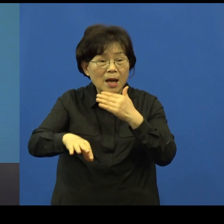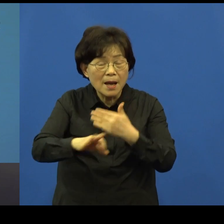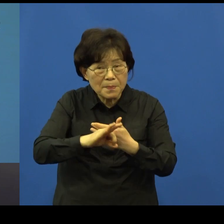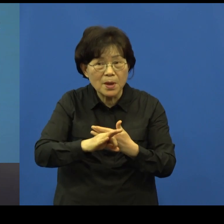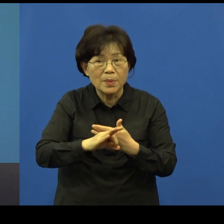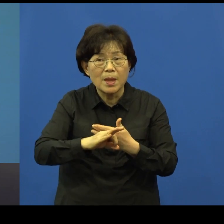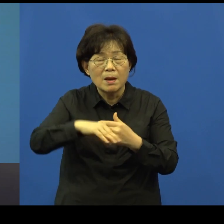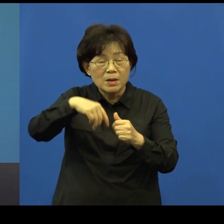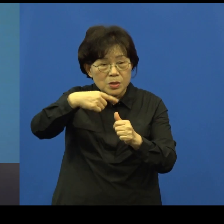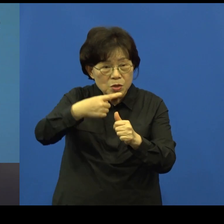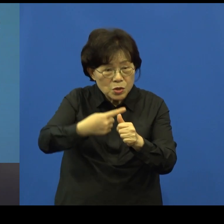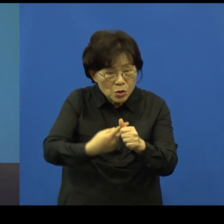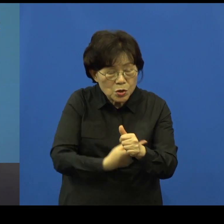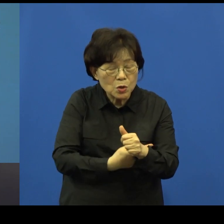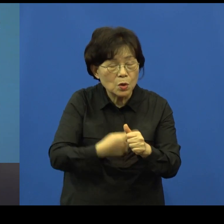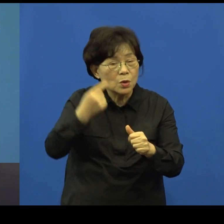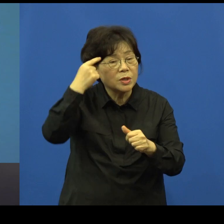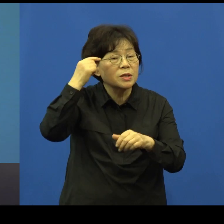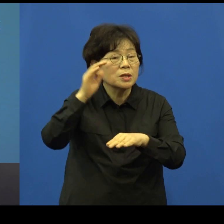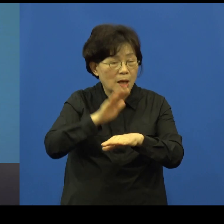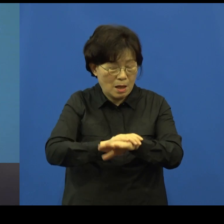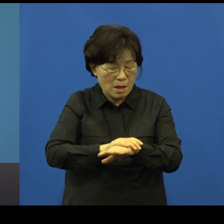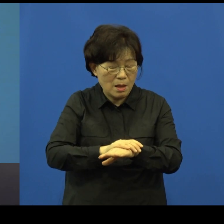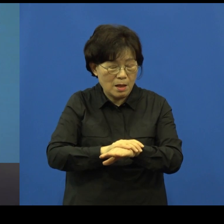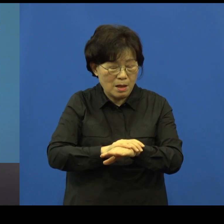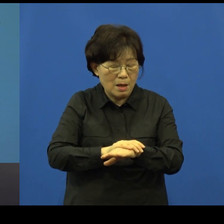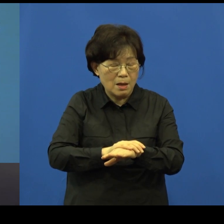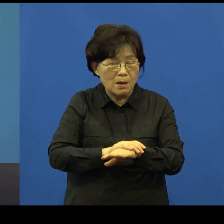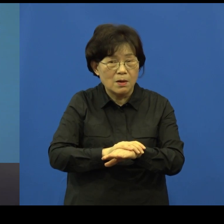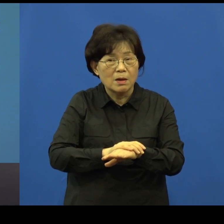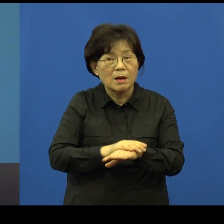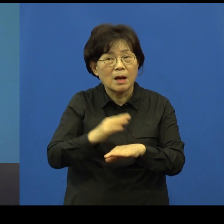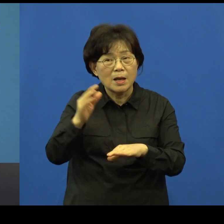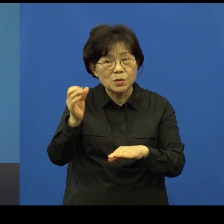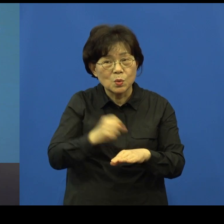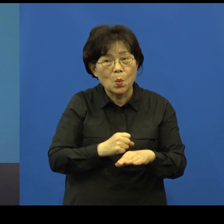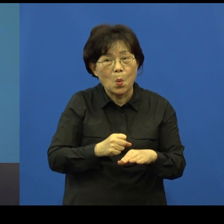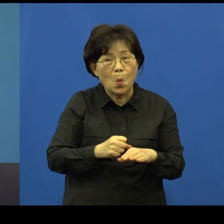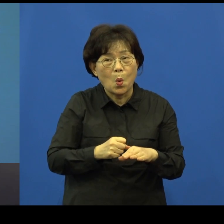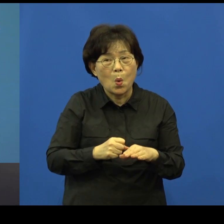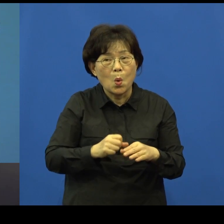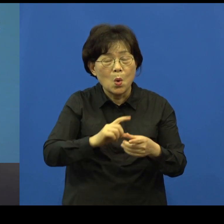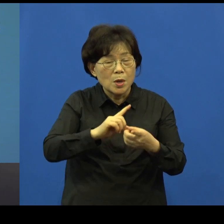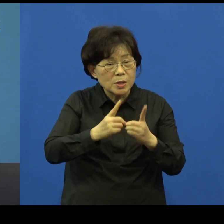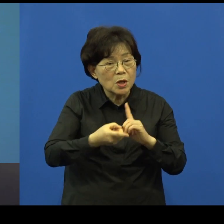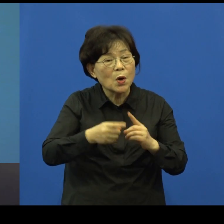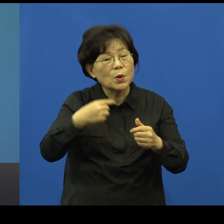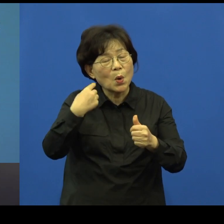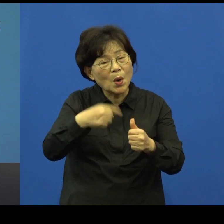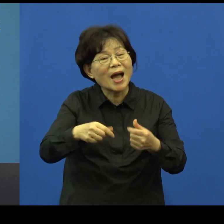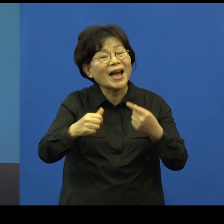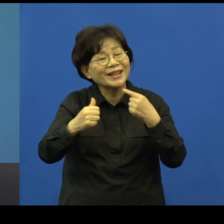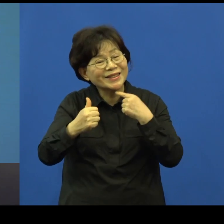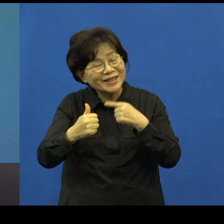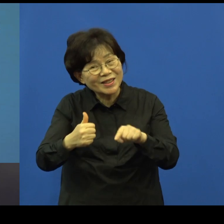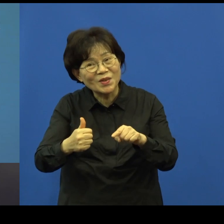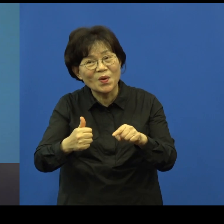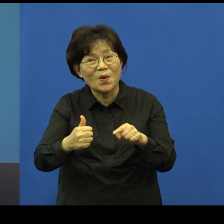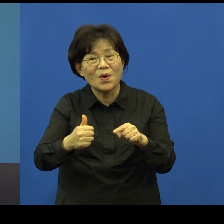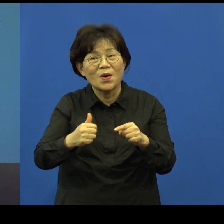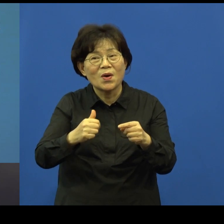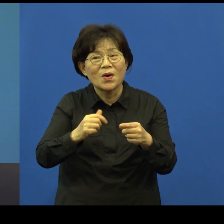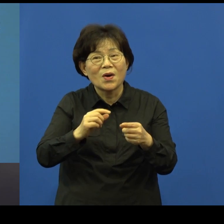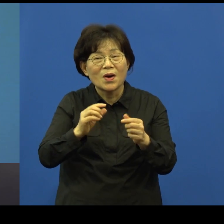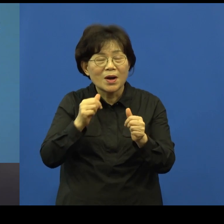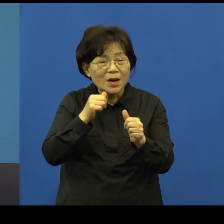해요? 지혜가 나와요. 지혜. 모든 지혜로 피차 가르치며